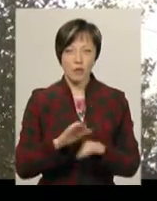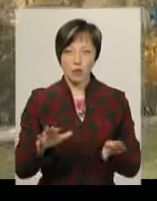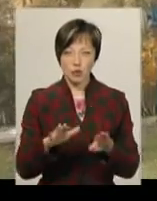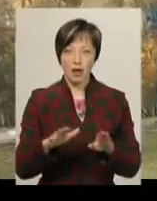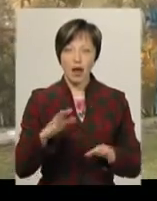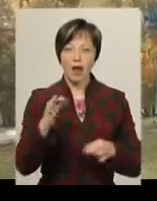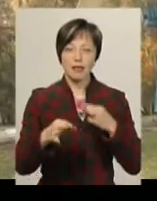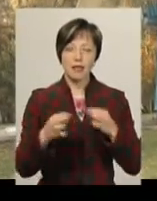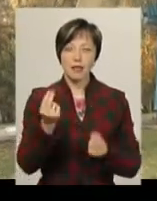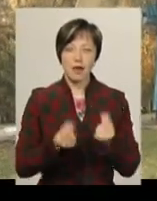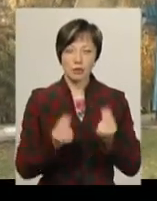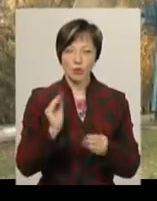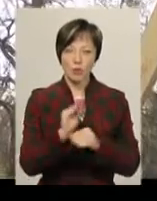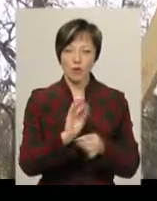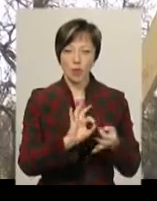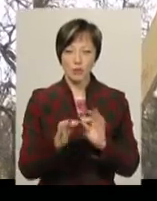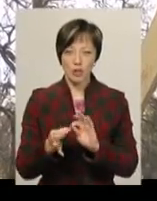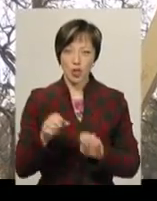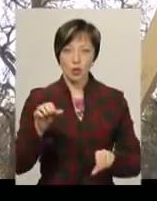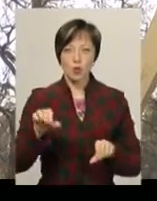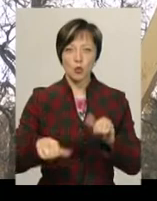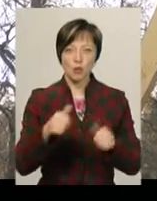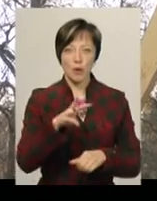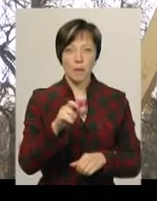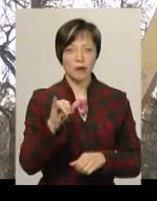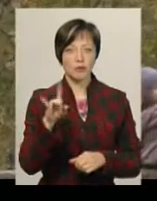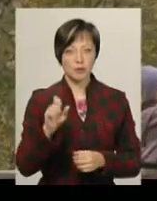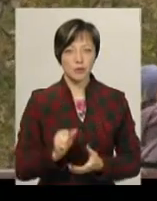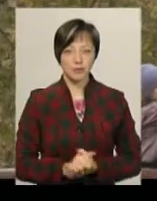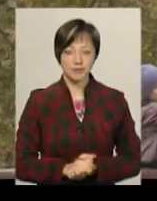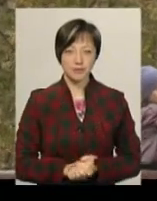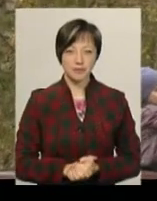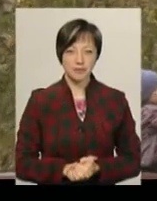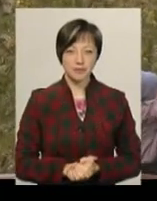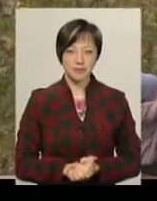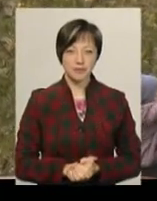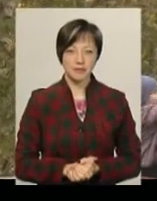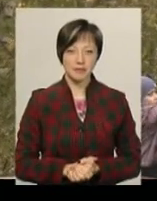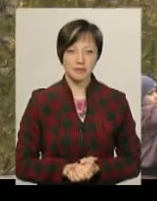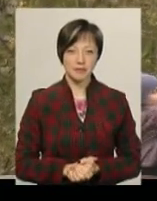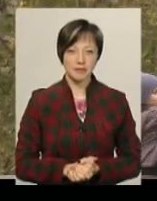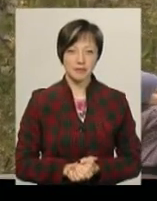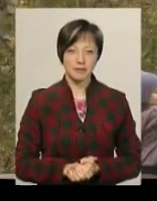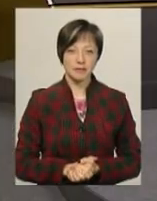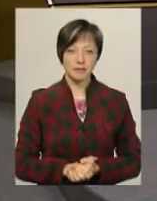тутешні атракціони для доповнення композицій скульптора Миколи Мазура. Анастасія Олексюк, Іван Мовчан, новини Поділля